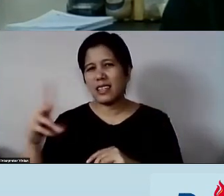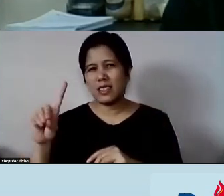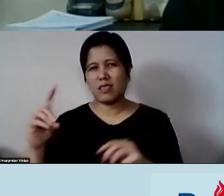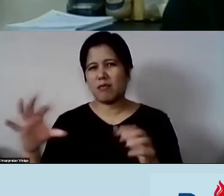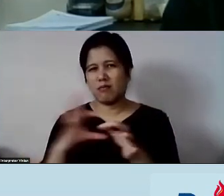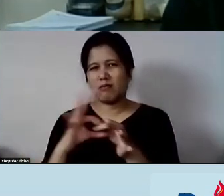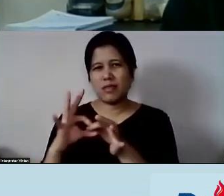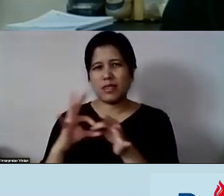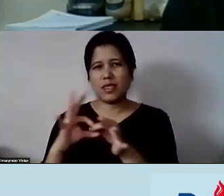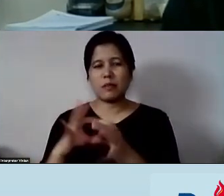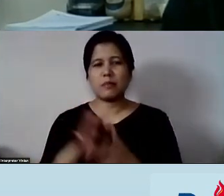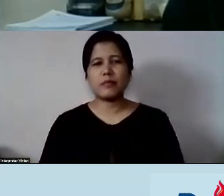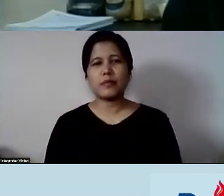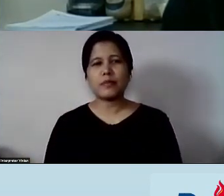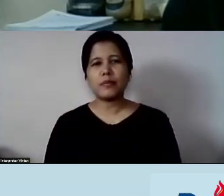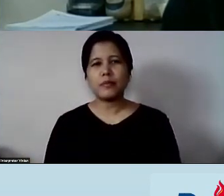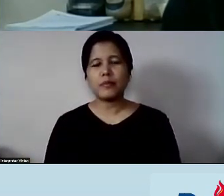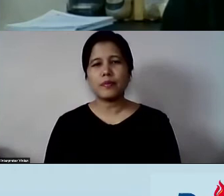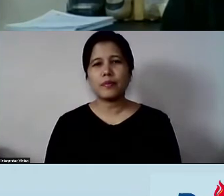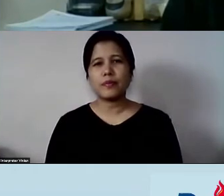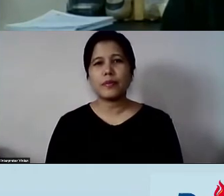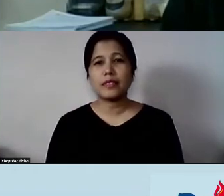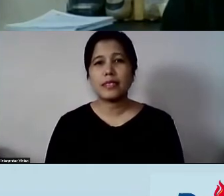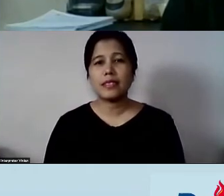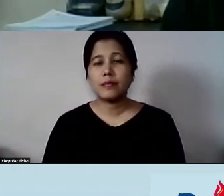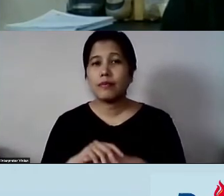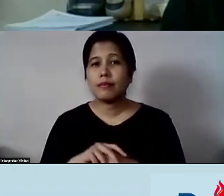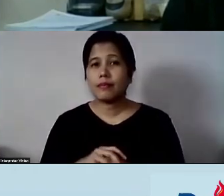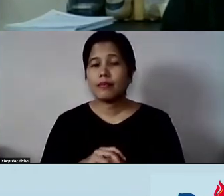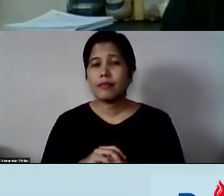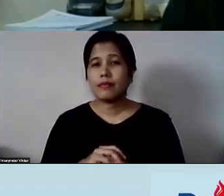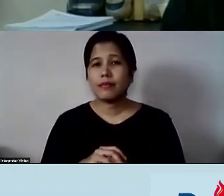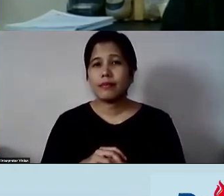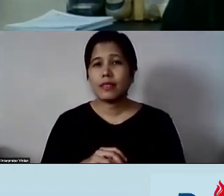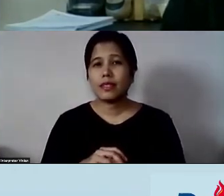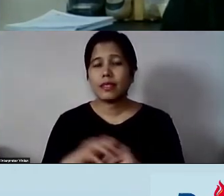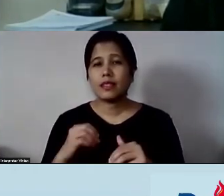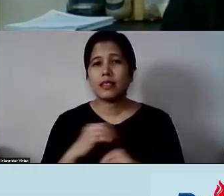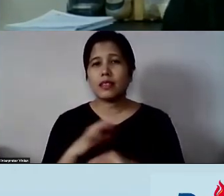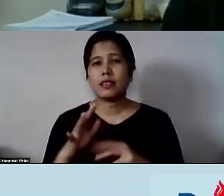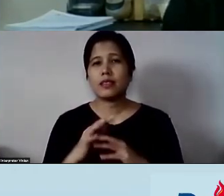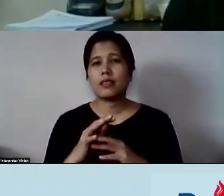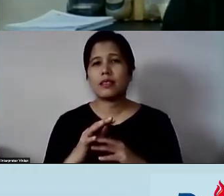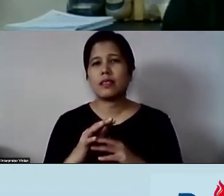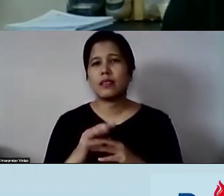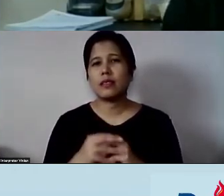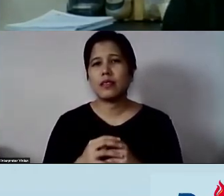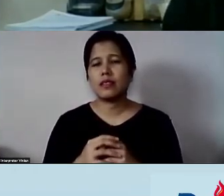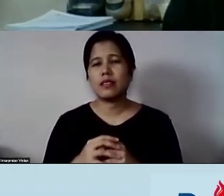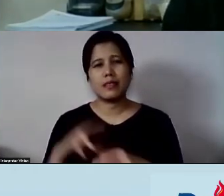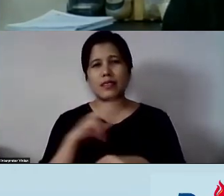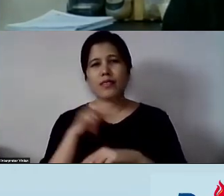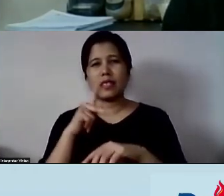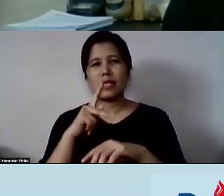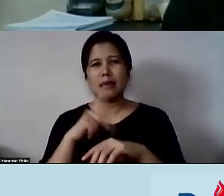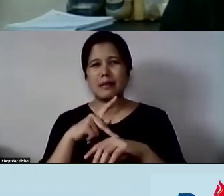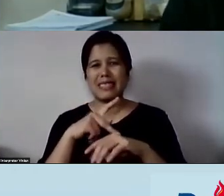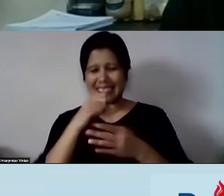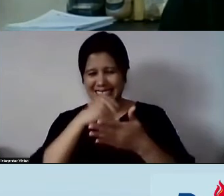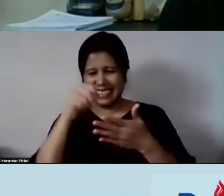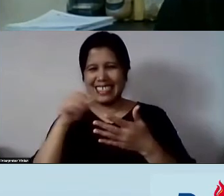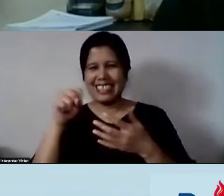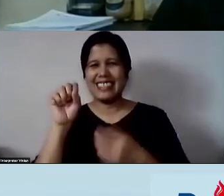no? Actually, feel, alam mo, noong 2015 pa yun eh, hindi natututo talaga ang Philippine Statistics